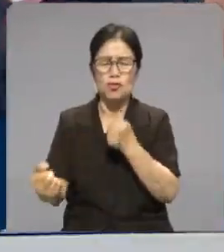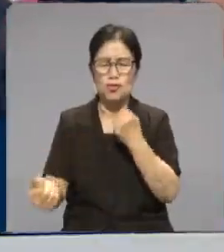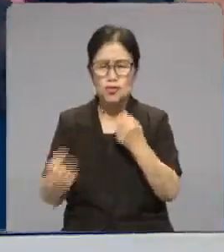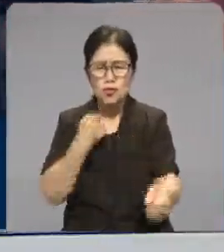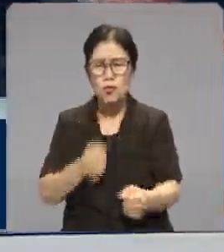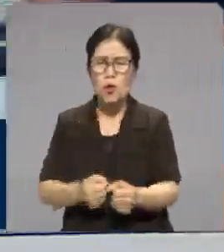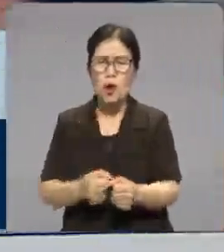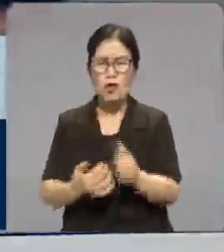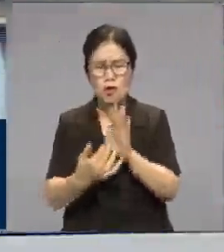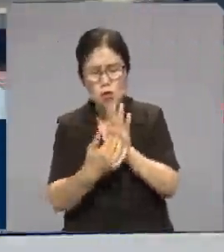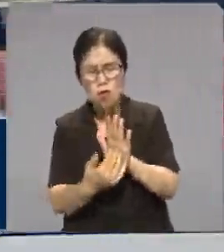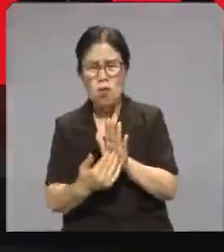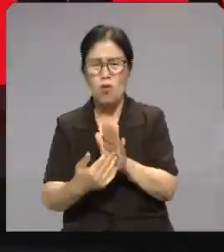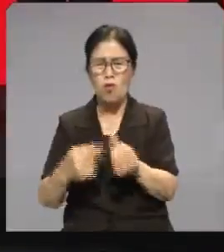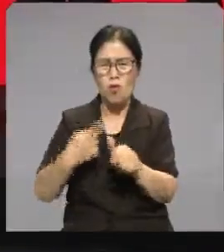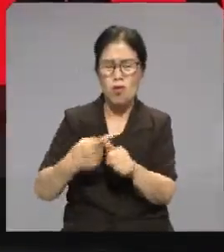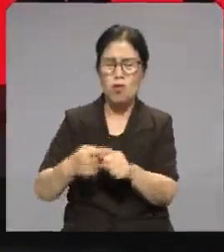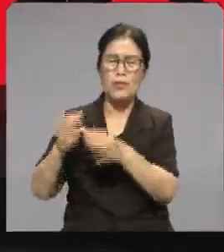윤총 기자입니다.